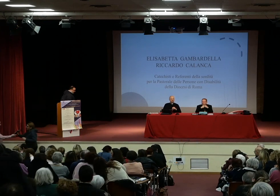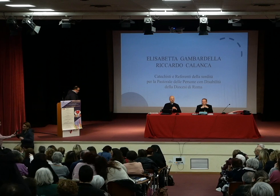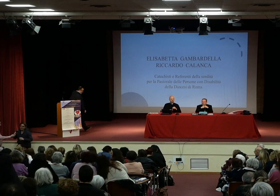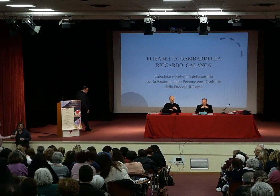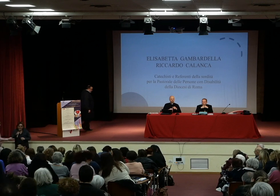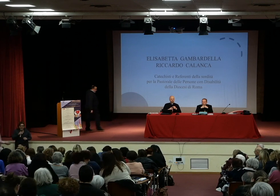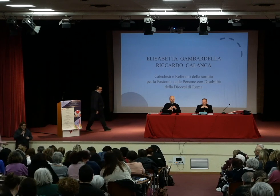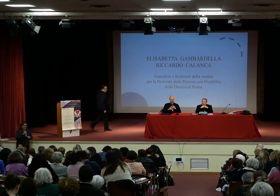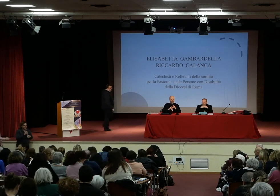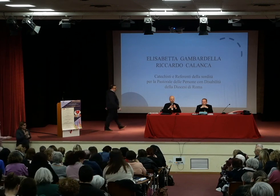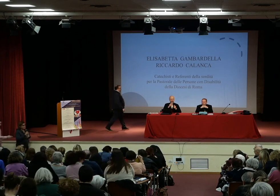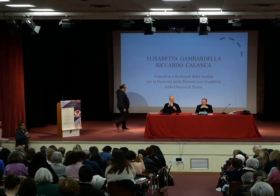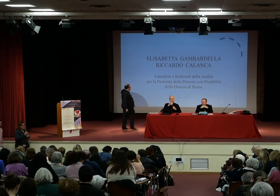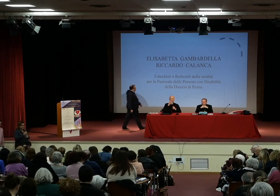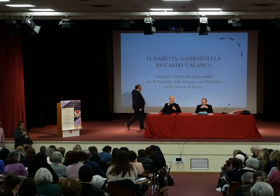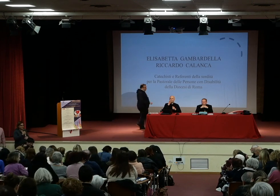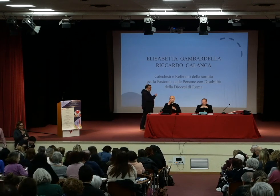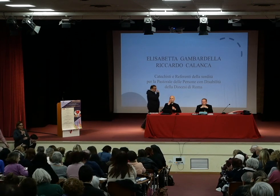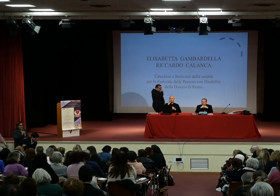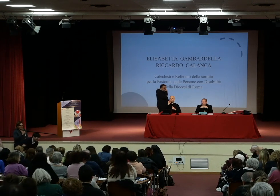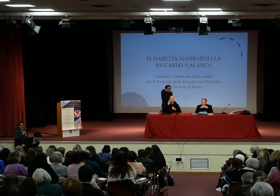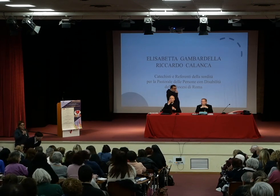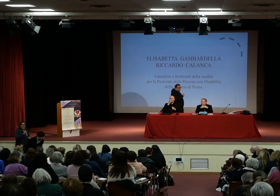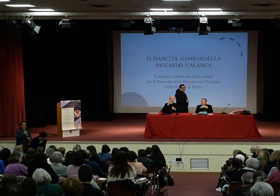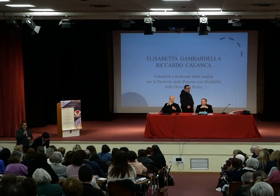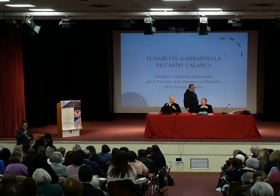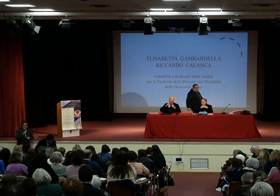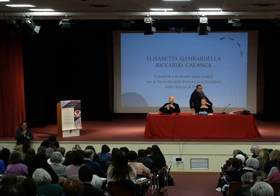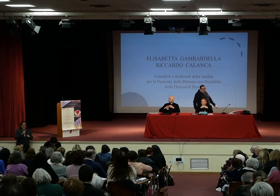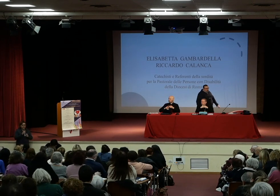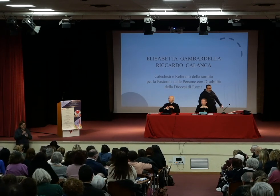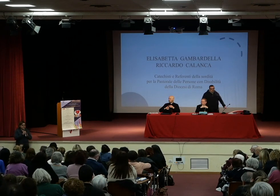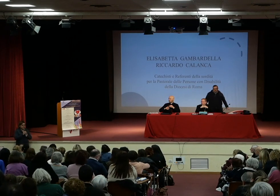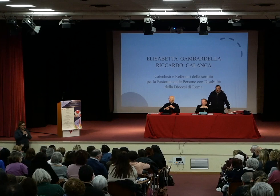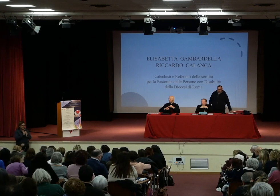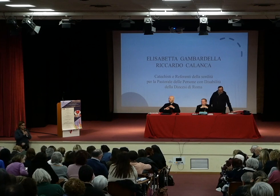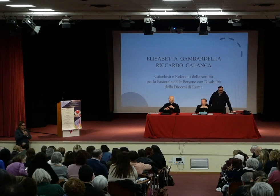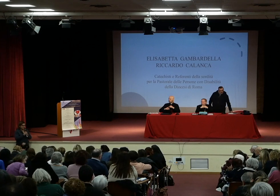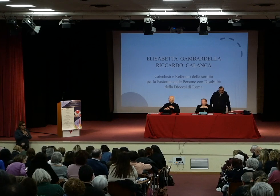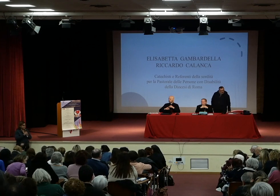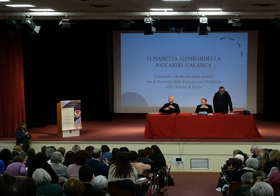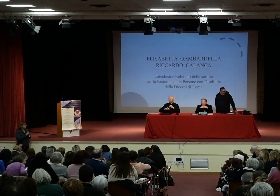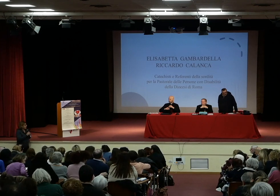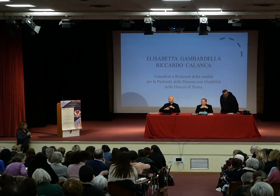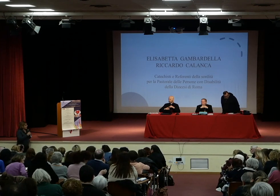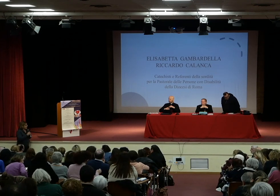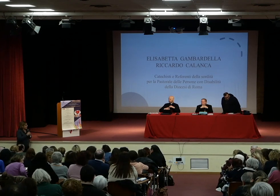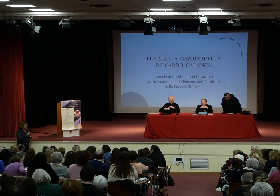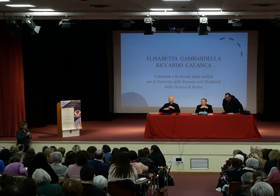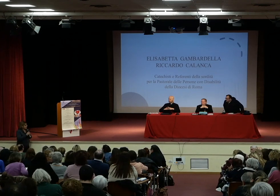ghiaccio Allora buongiorno Sono Floriana e della parrocchia Santa Maria Addolorata